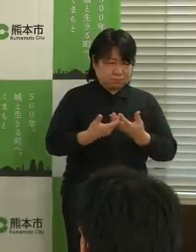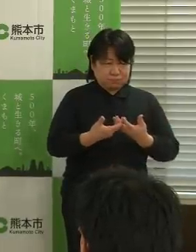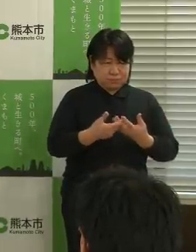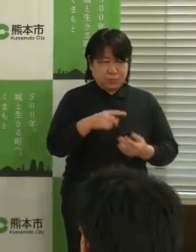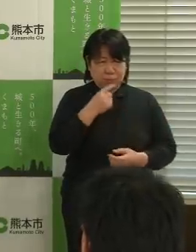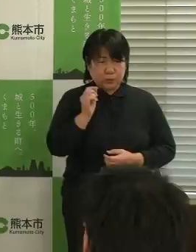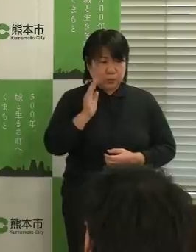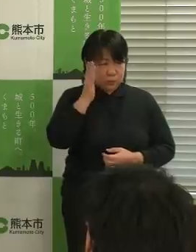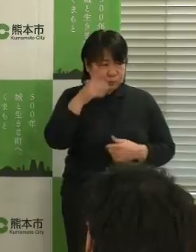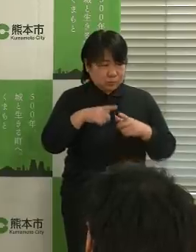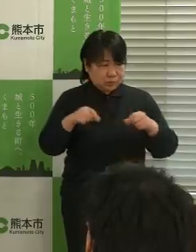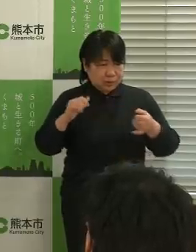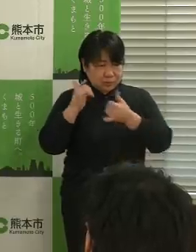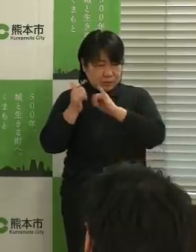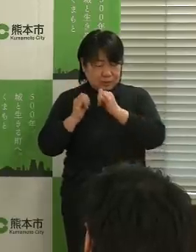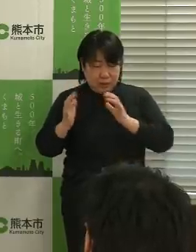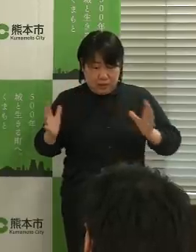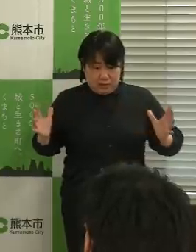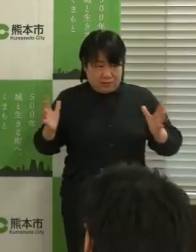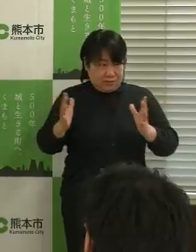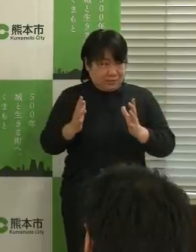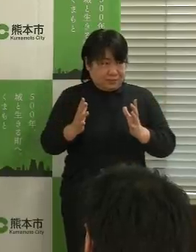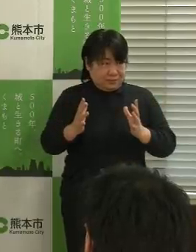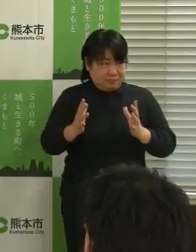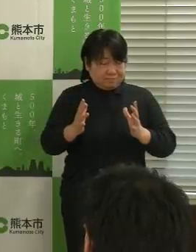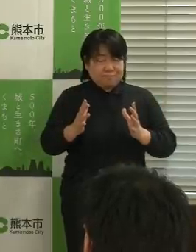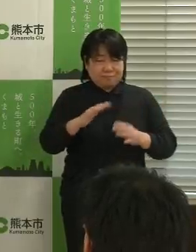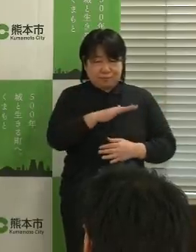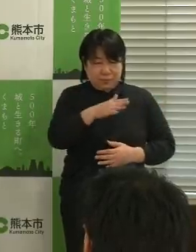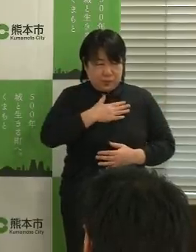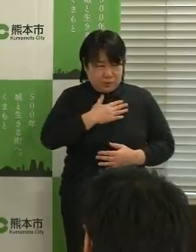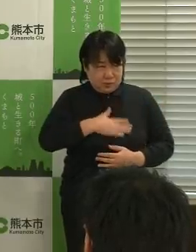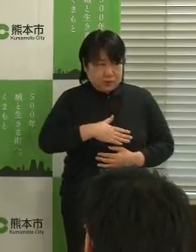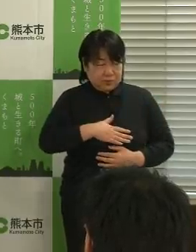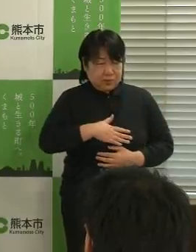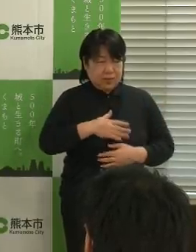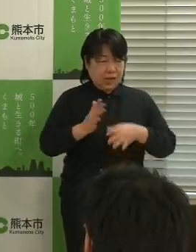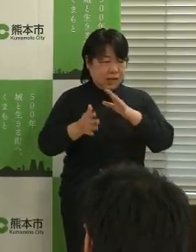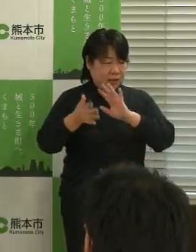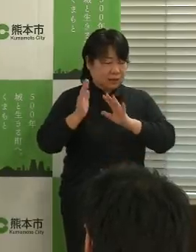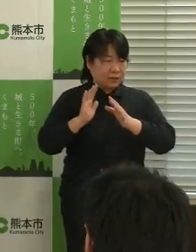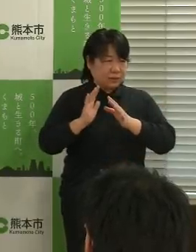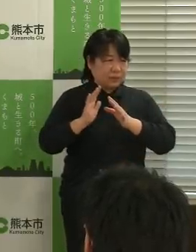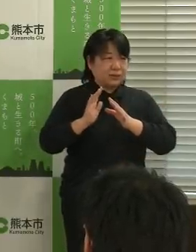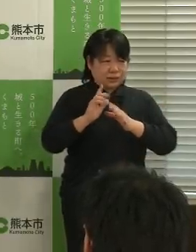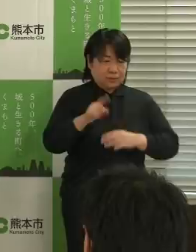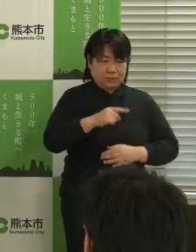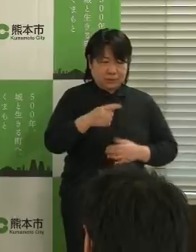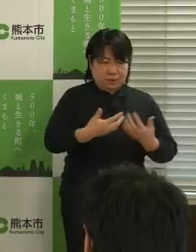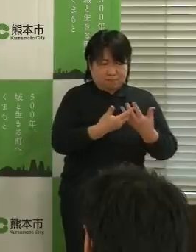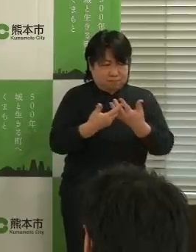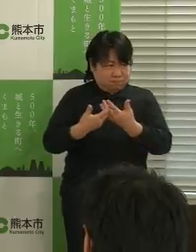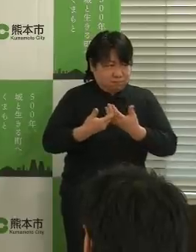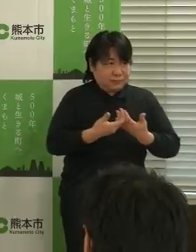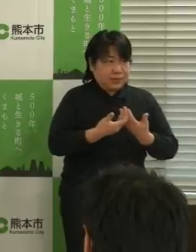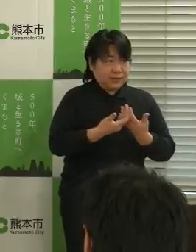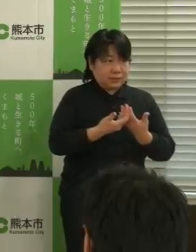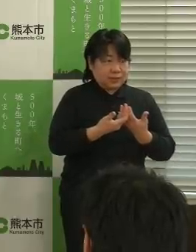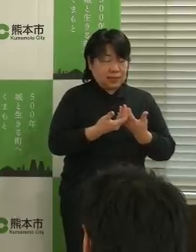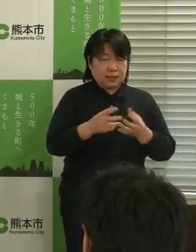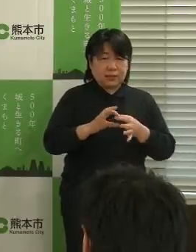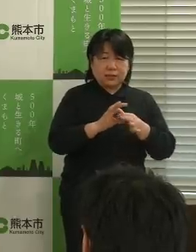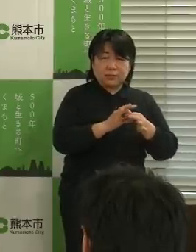うご承知の通り多くの人が集まるし、踊りに出られる方も非常に密になります。ですので、ま